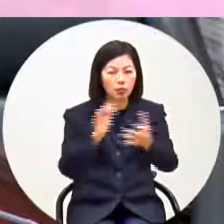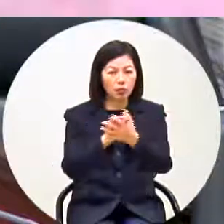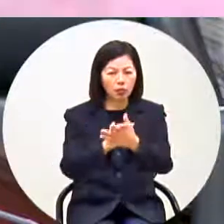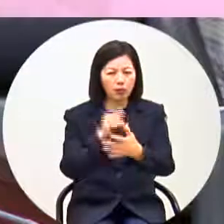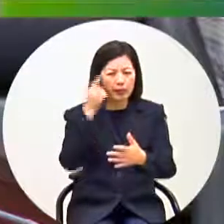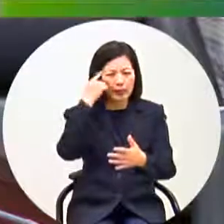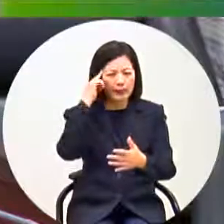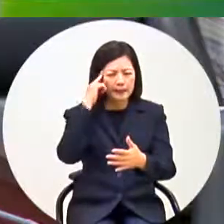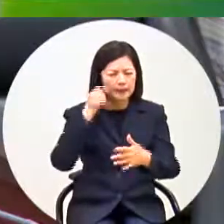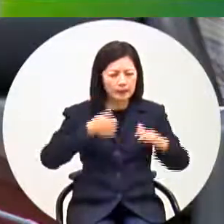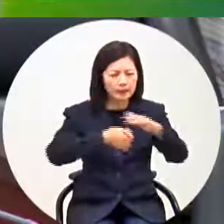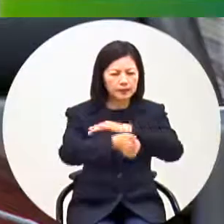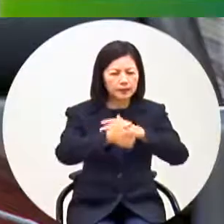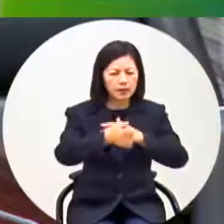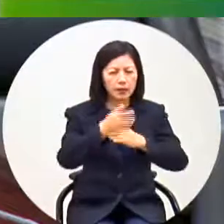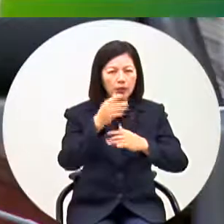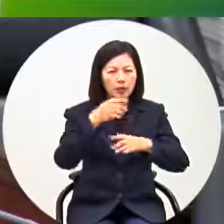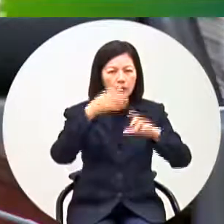放。